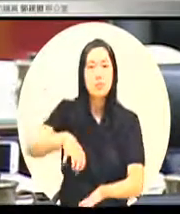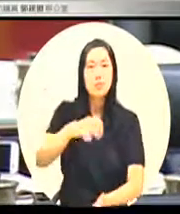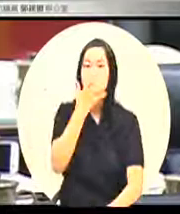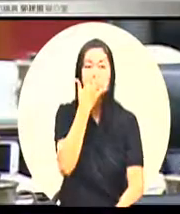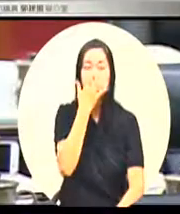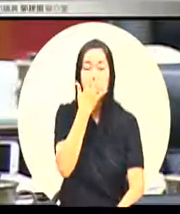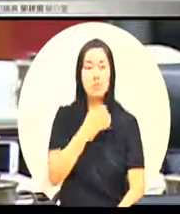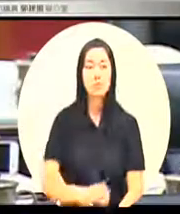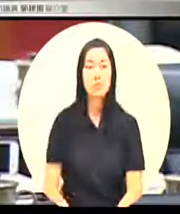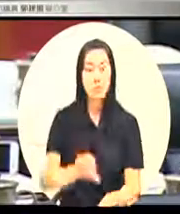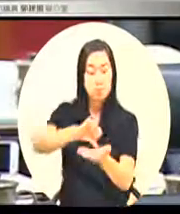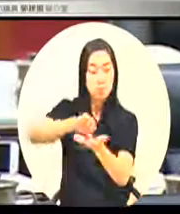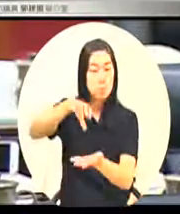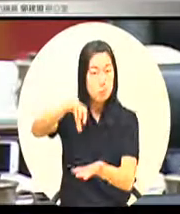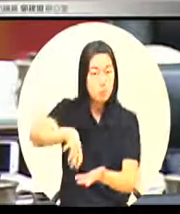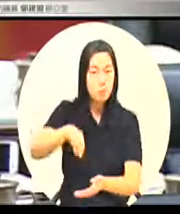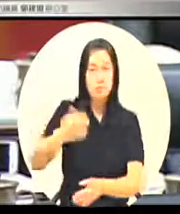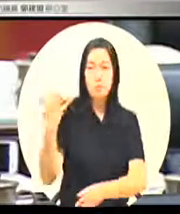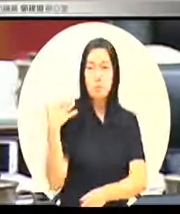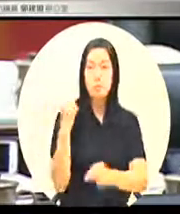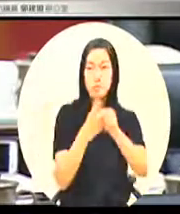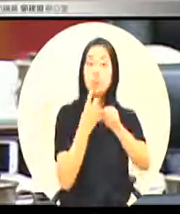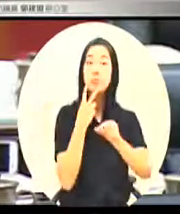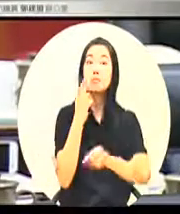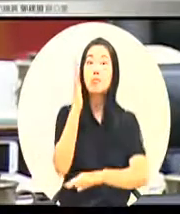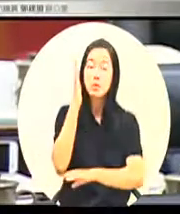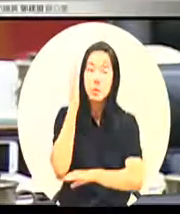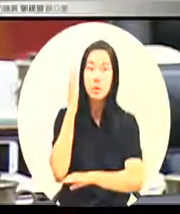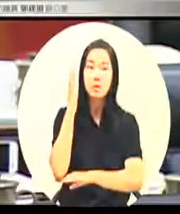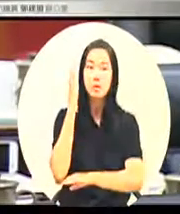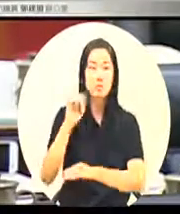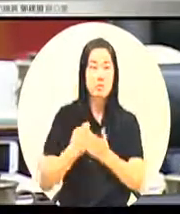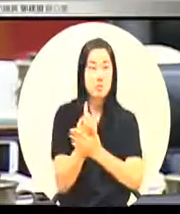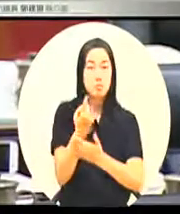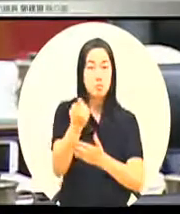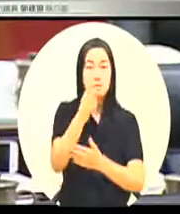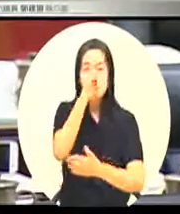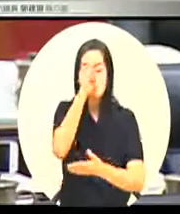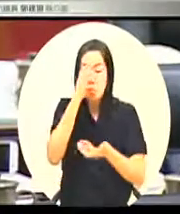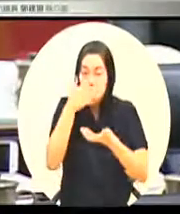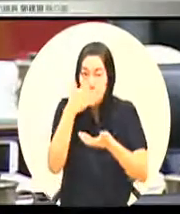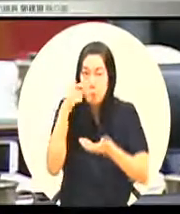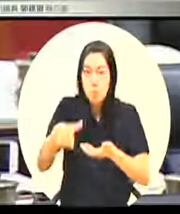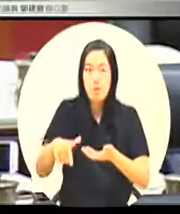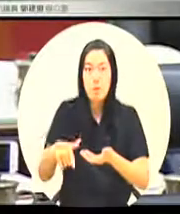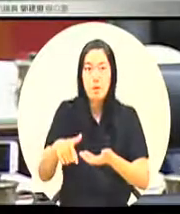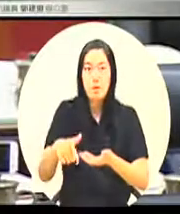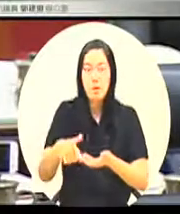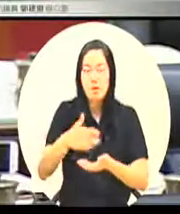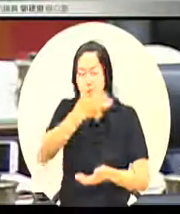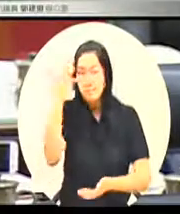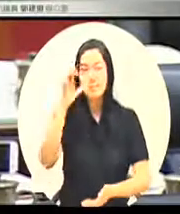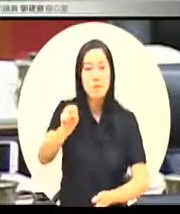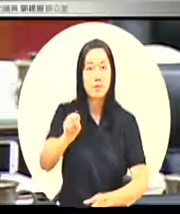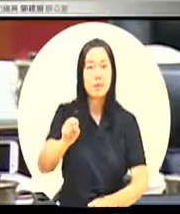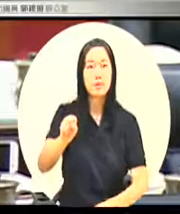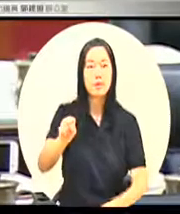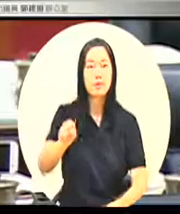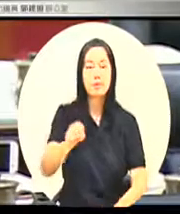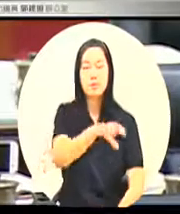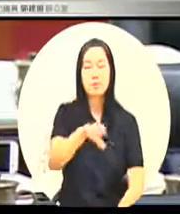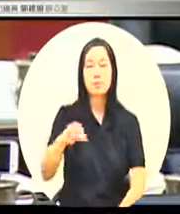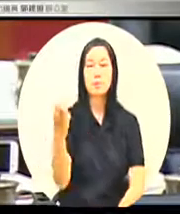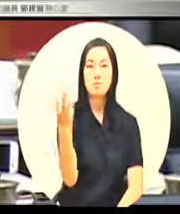要讨论到产地，过去中央啊，只要营养午餐出包啊，3个部会会推来推